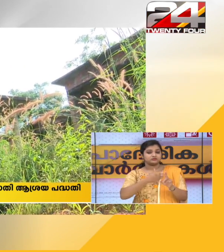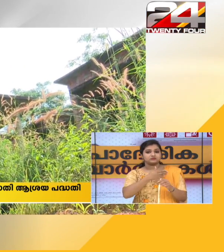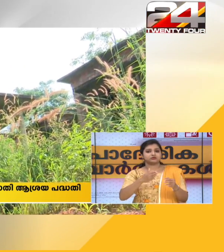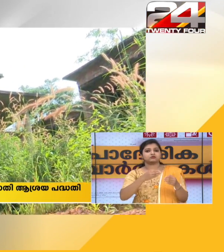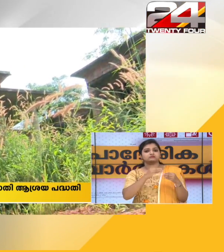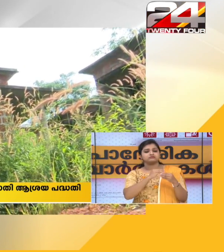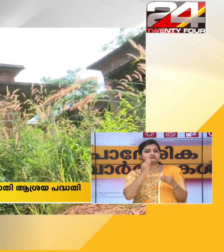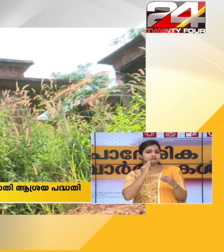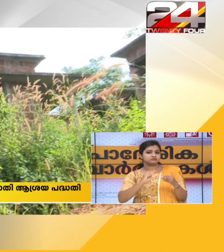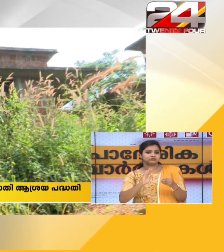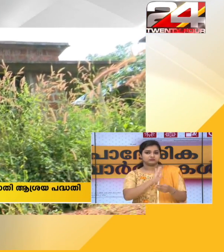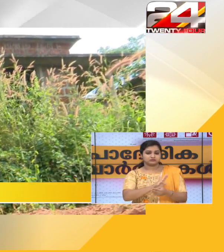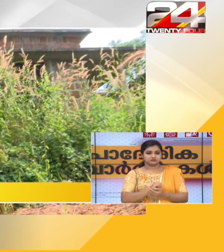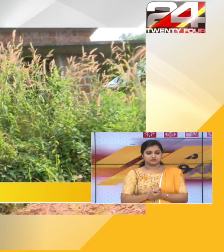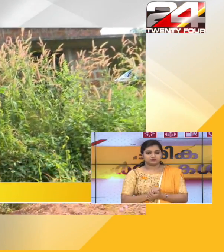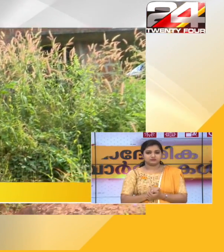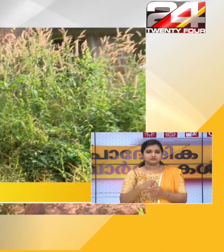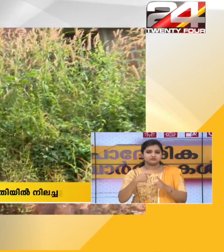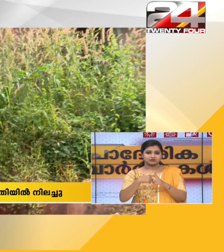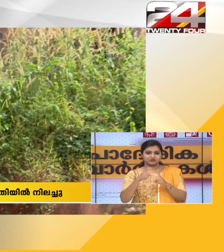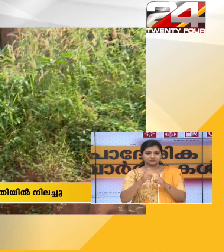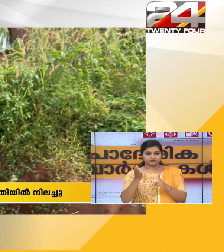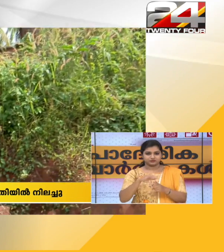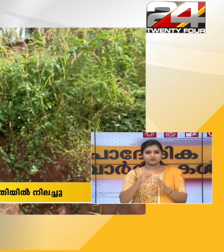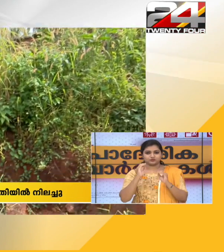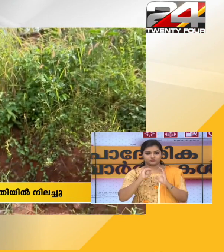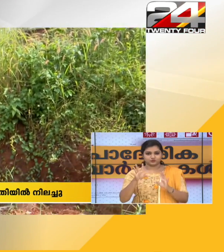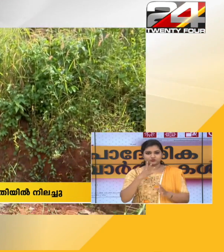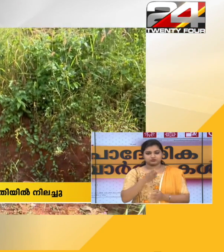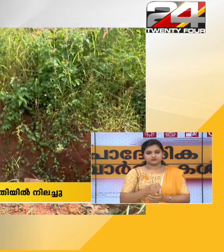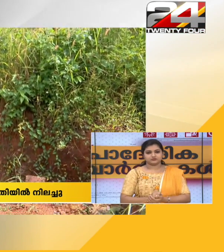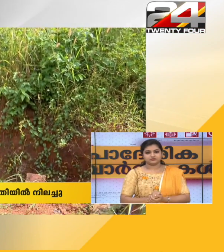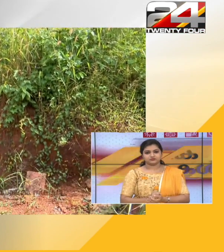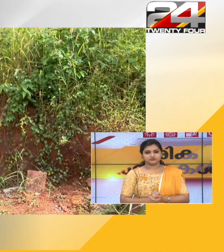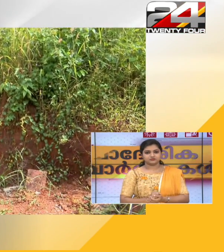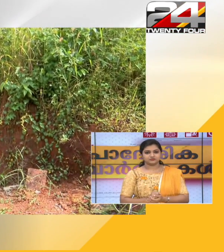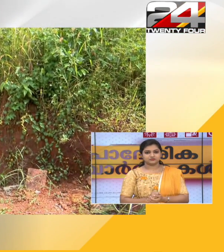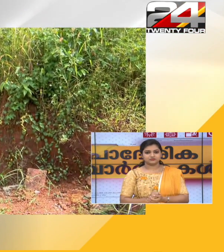ഇഴഞ്ഞു നീങ്ങിക്കൊണ്ടിരിക്കുകയാണ്. കാസർഗോഡ് നിന്നും രഞ്ജിത്ത് മഞ്ഞിപ്പാടിക്കൊപ്പം